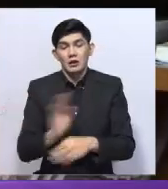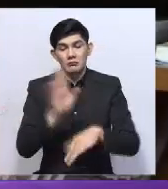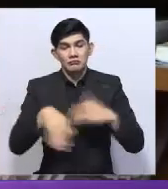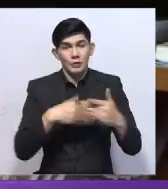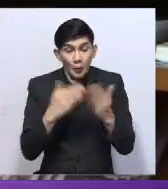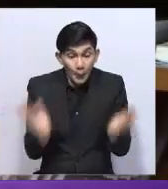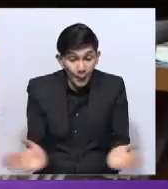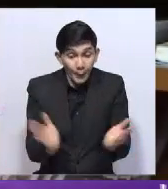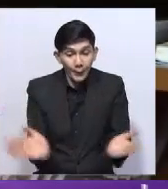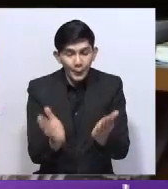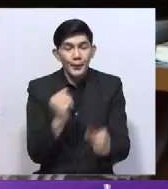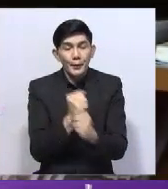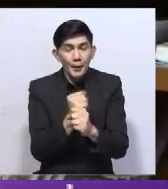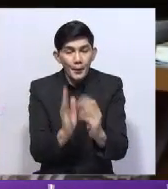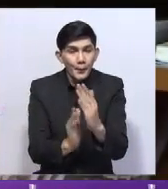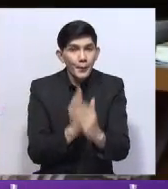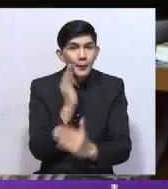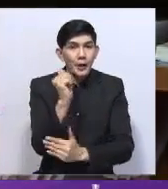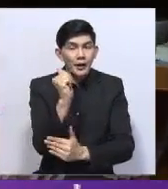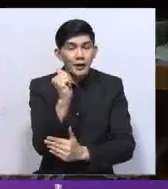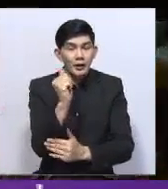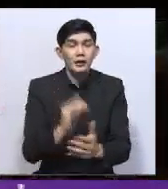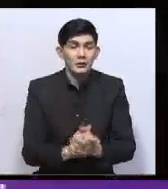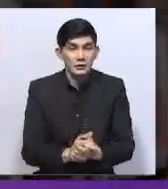พยายามผลักดันให้มันรู้ร่วมตลอดไปนะครับ